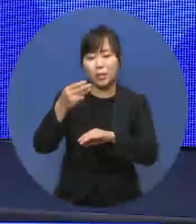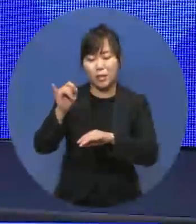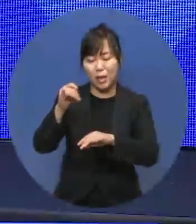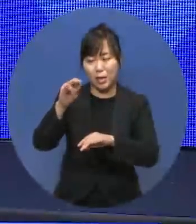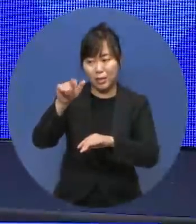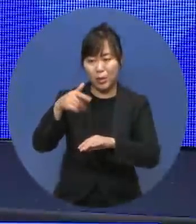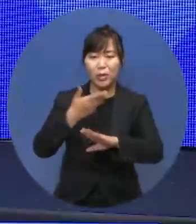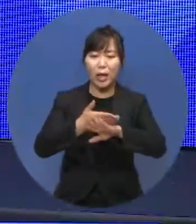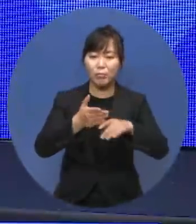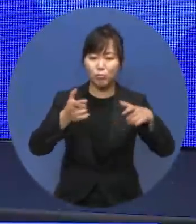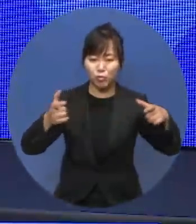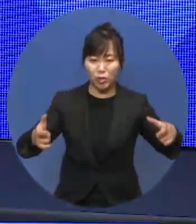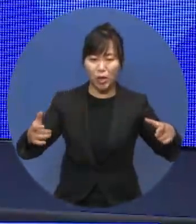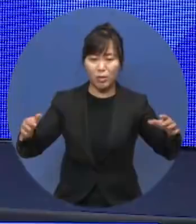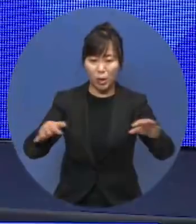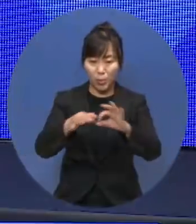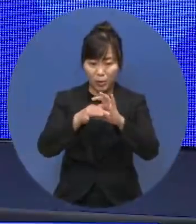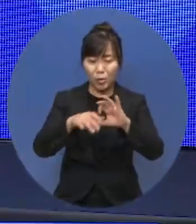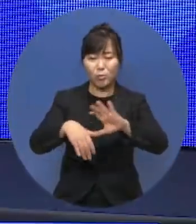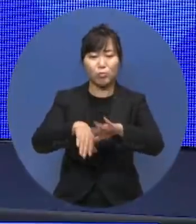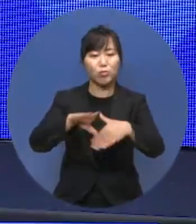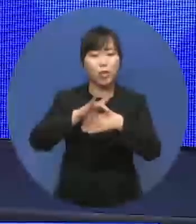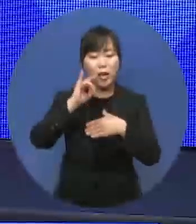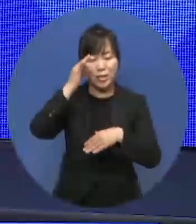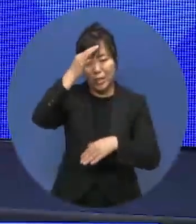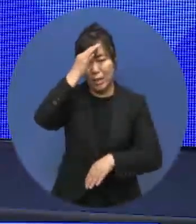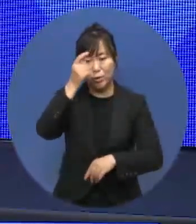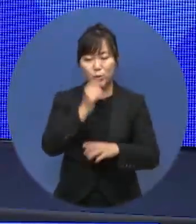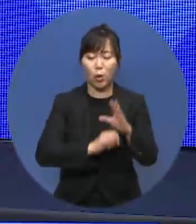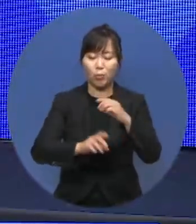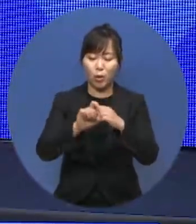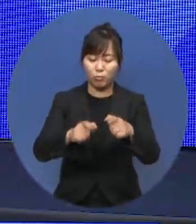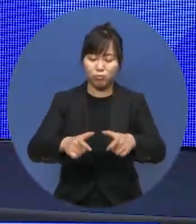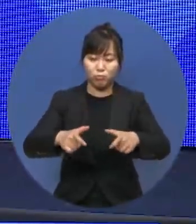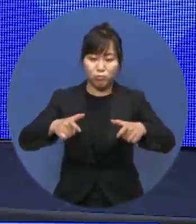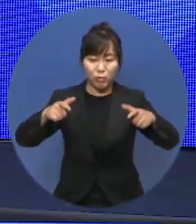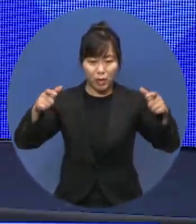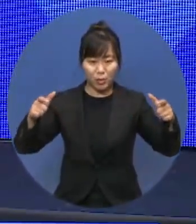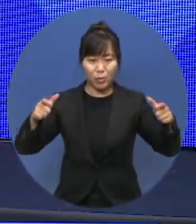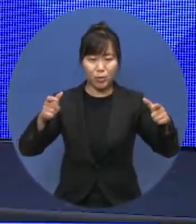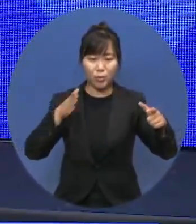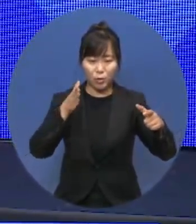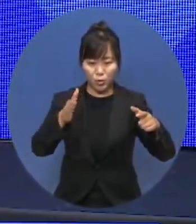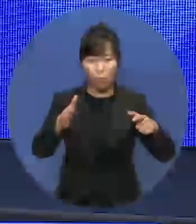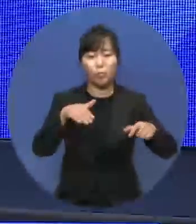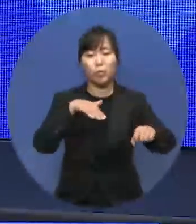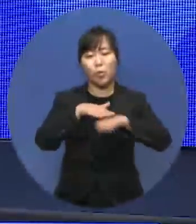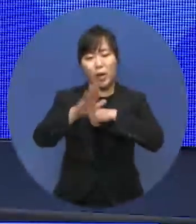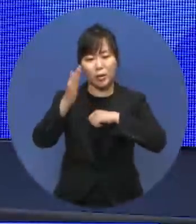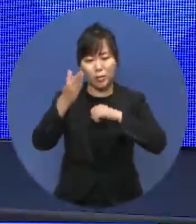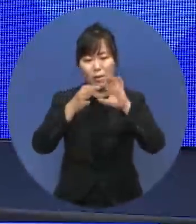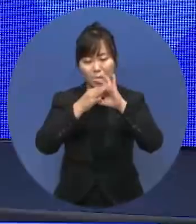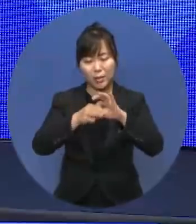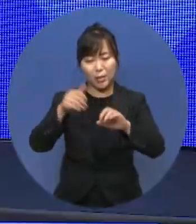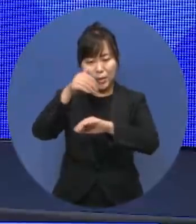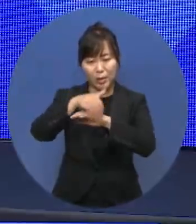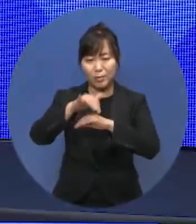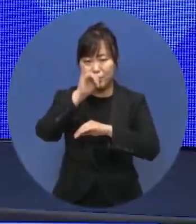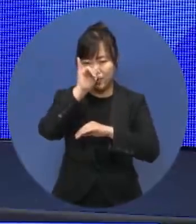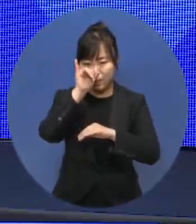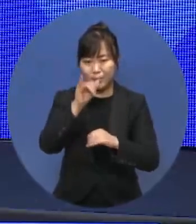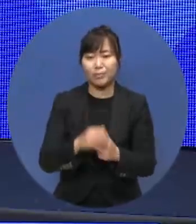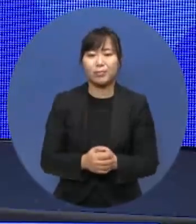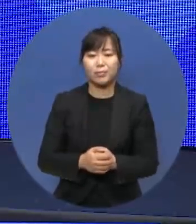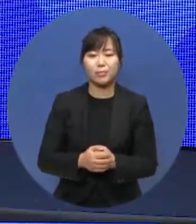다른 분야와의 접목을 통해서 이 문화예술이 좀 더 확산되고 전문화될 수 있도록 계속 계획을 하고 있습니다.